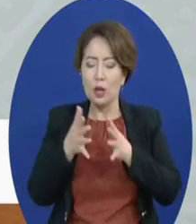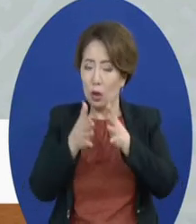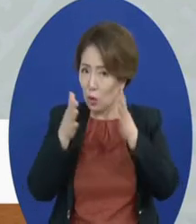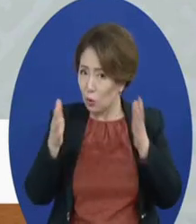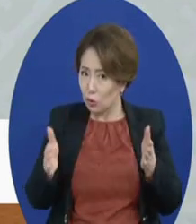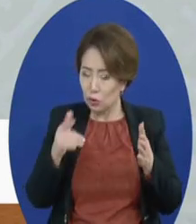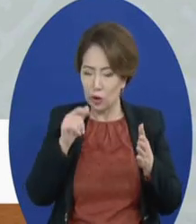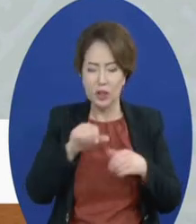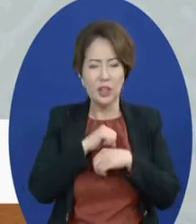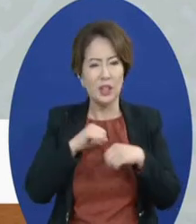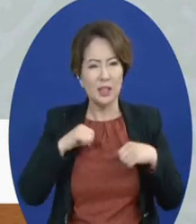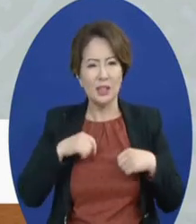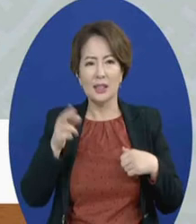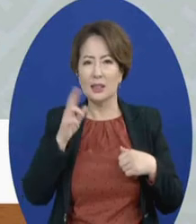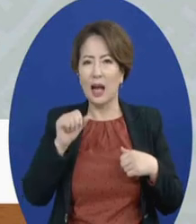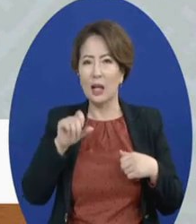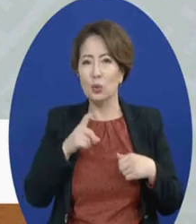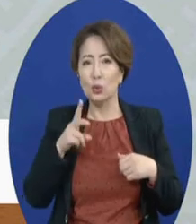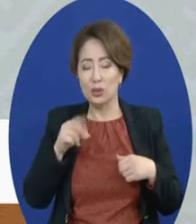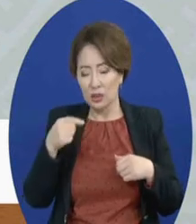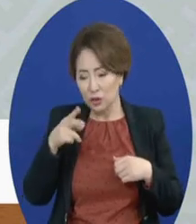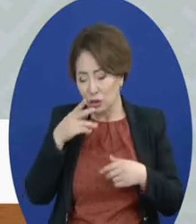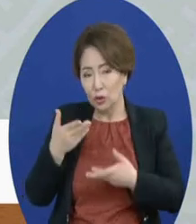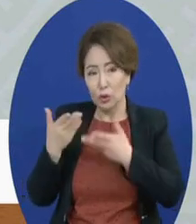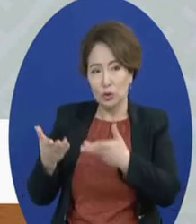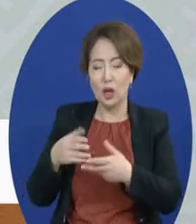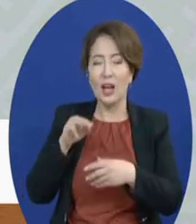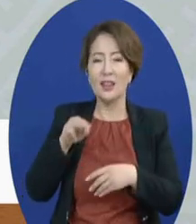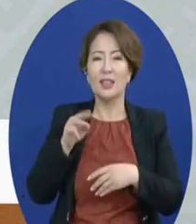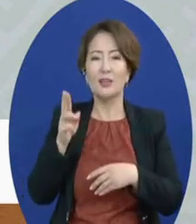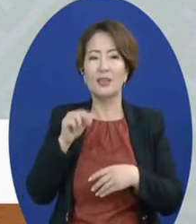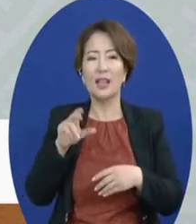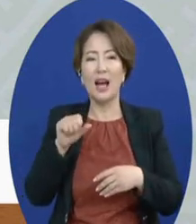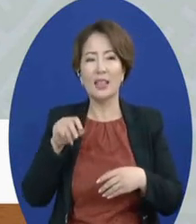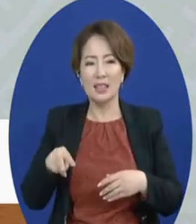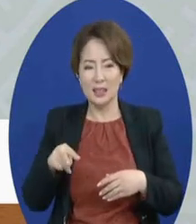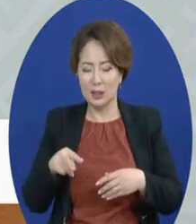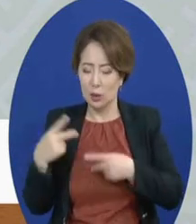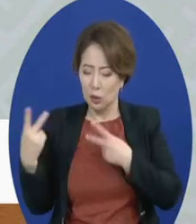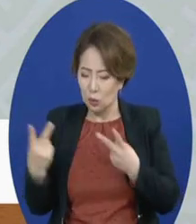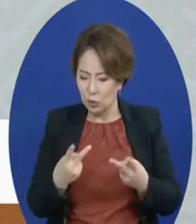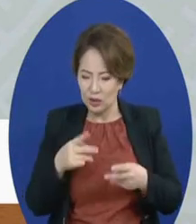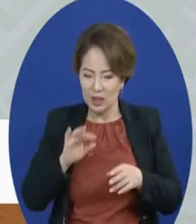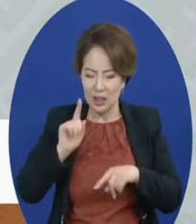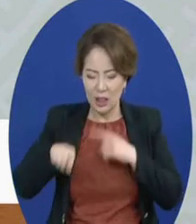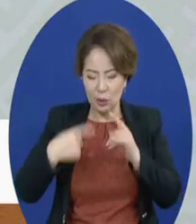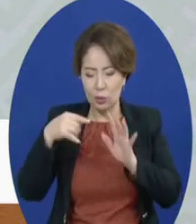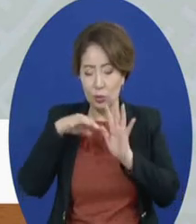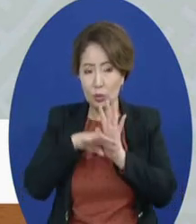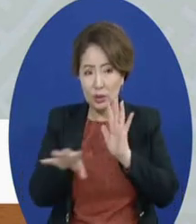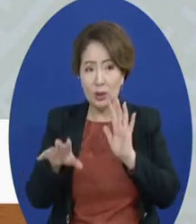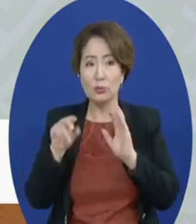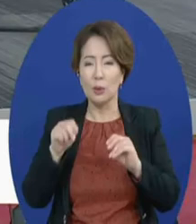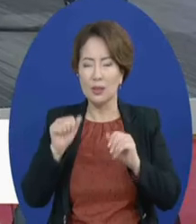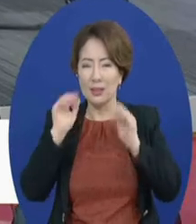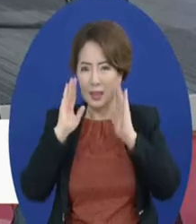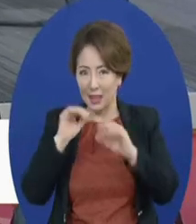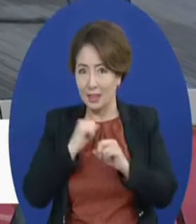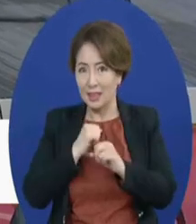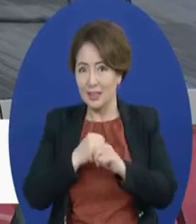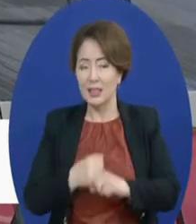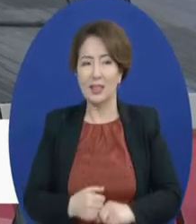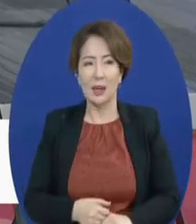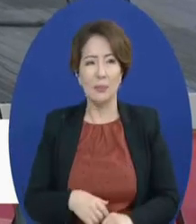сангаас иргэд даатгуулагчд үзүүлж байгаа энэ тэтгэврийн даатгалын үйлчлэгийг илүү хүртээмжтэй болгох талаар бас анхаарч